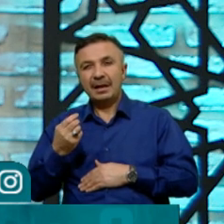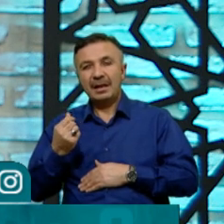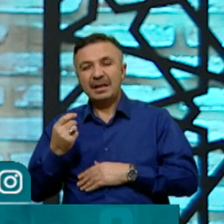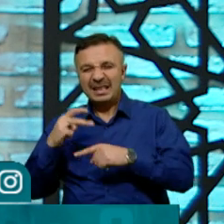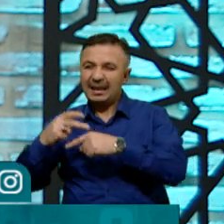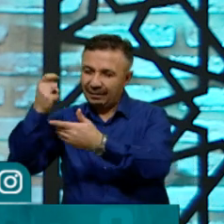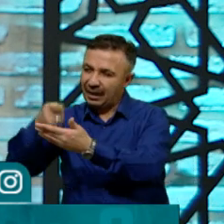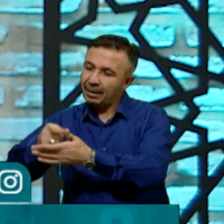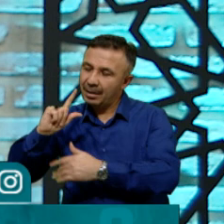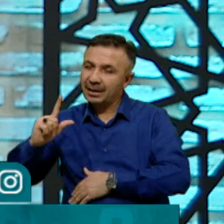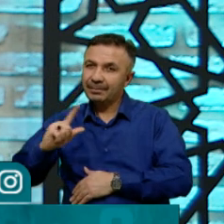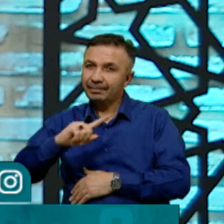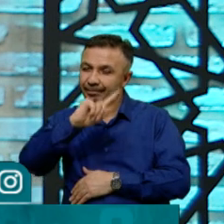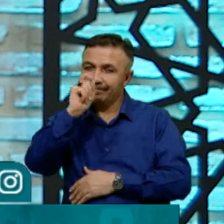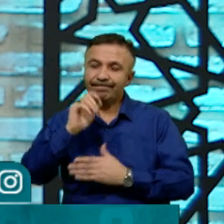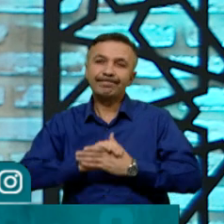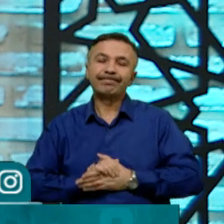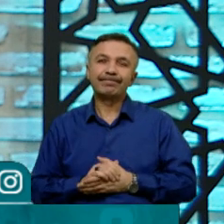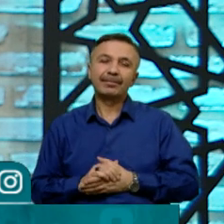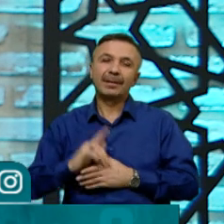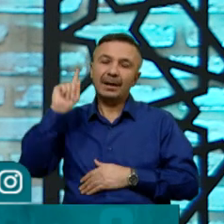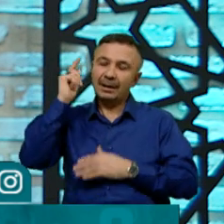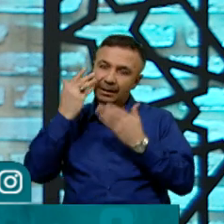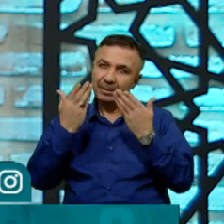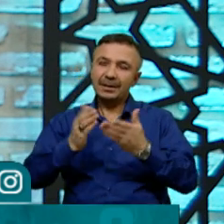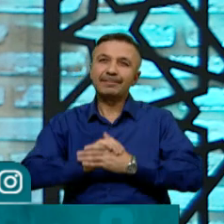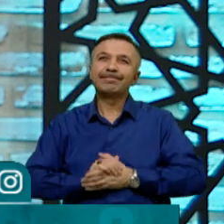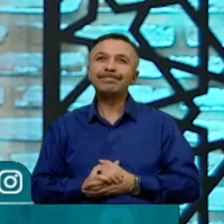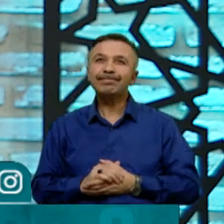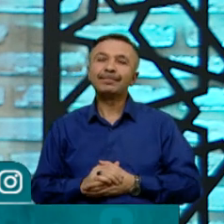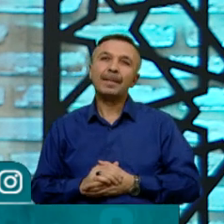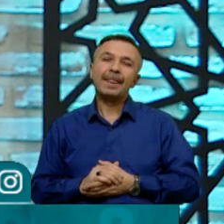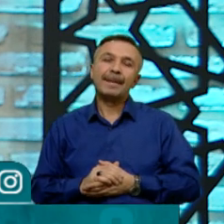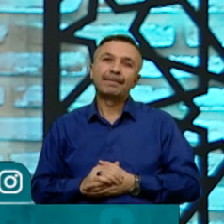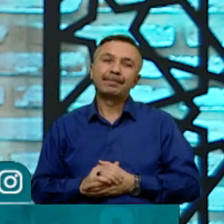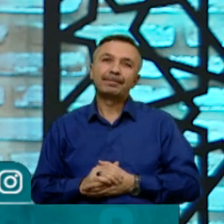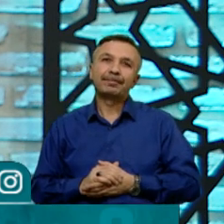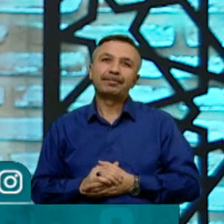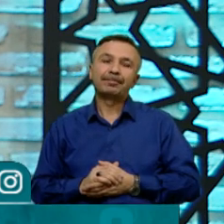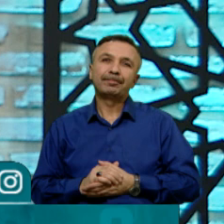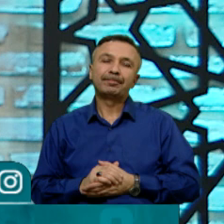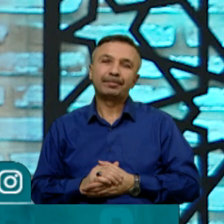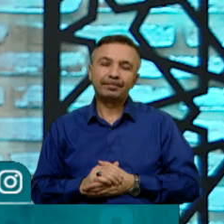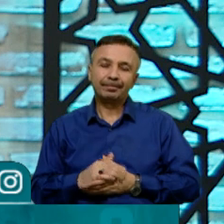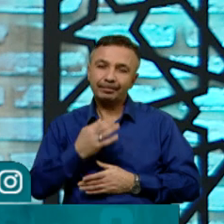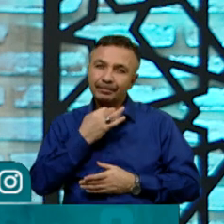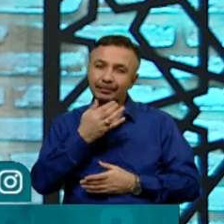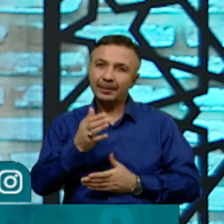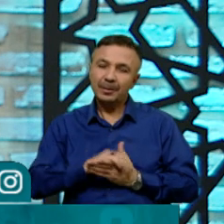soralım bakalım ne diyecek cenab-ı Allah Allah razı olsun